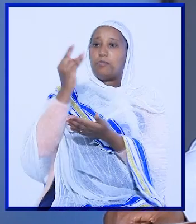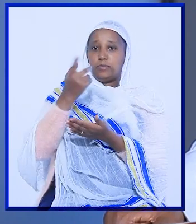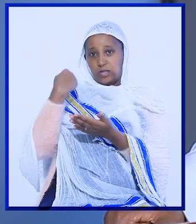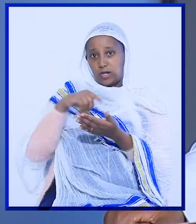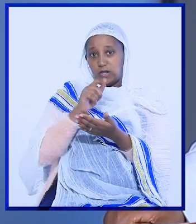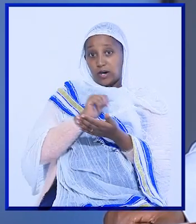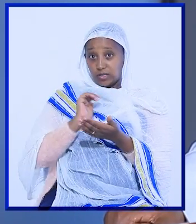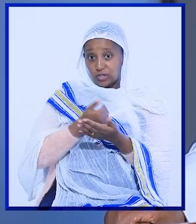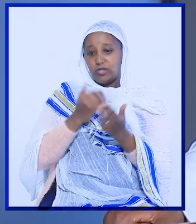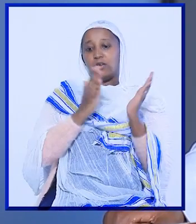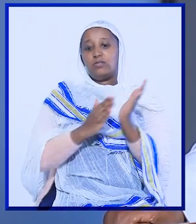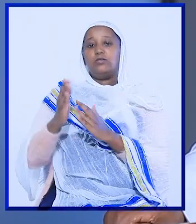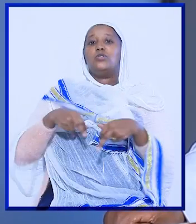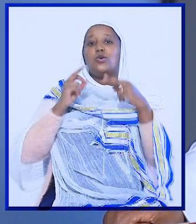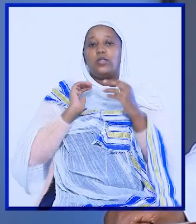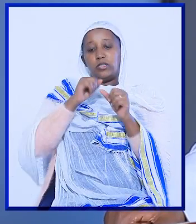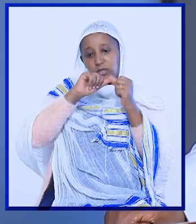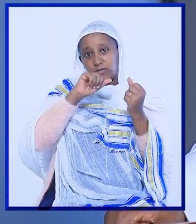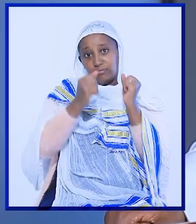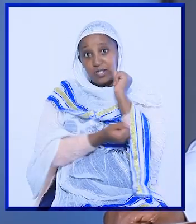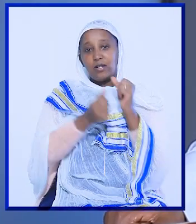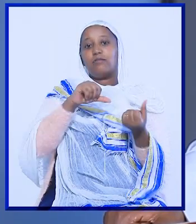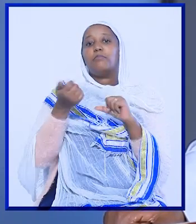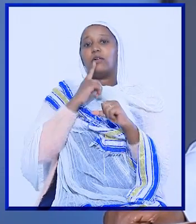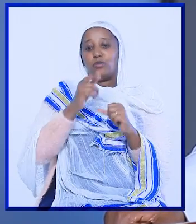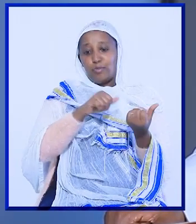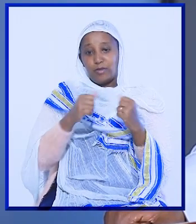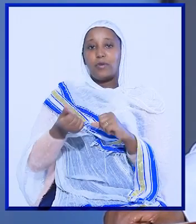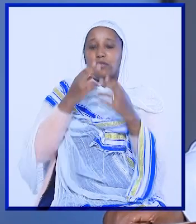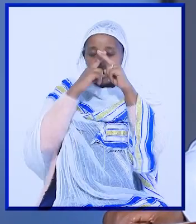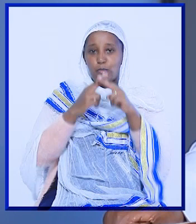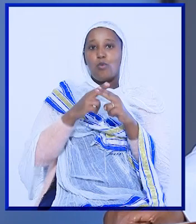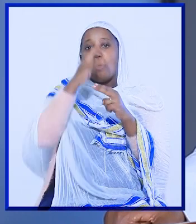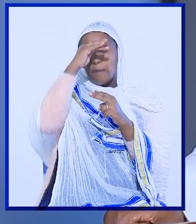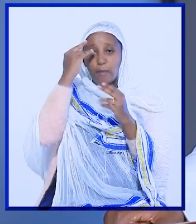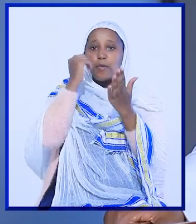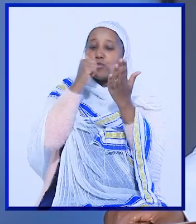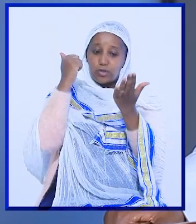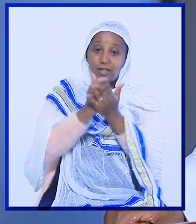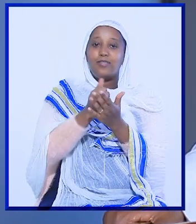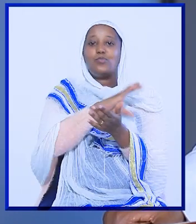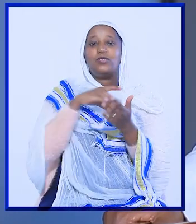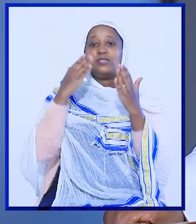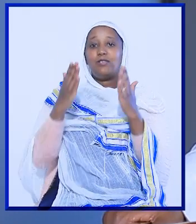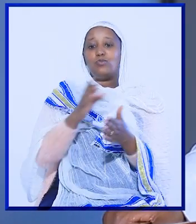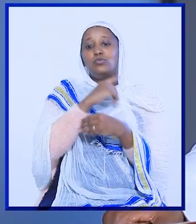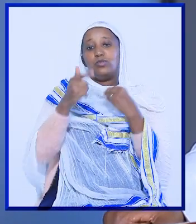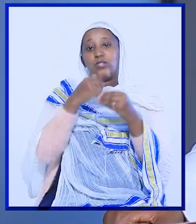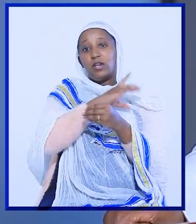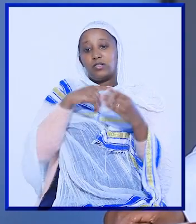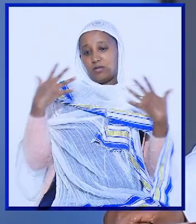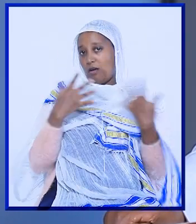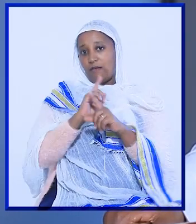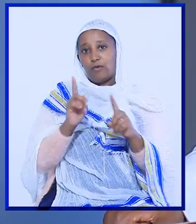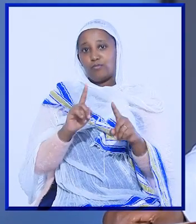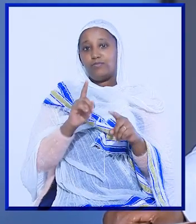በኋላ በአደባባይ ለመመስከር ራሳችንን ያዘጋጀንበት ሕይወታችን መሰረት ጥምቀት ነው። በጥምቀት የከበሩ በሜሮን የታተሙ ክርስቲያኖች